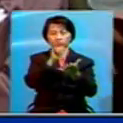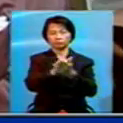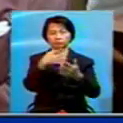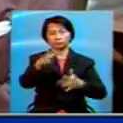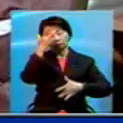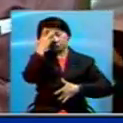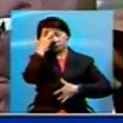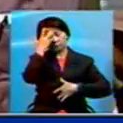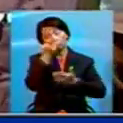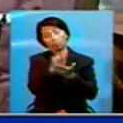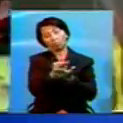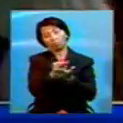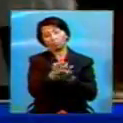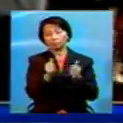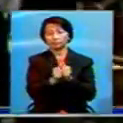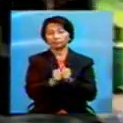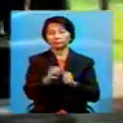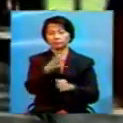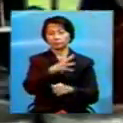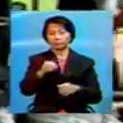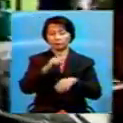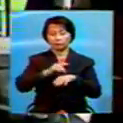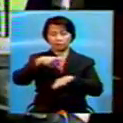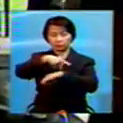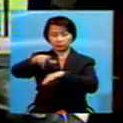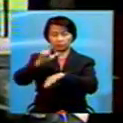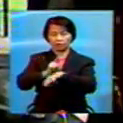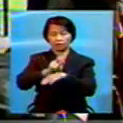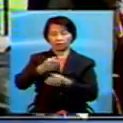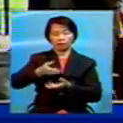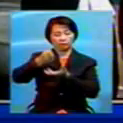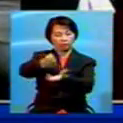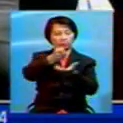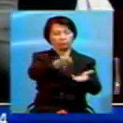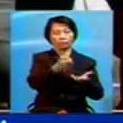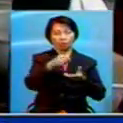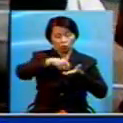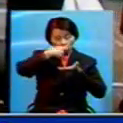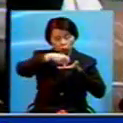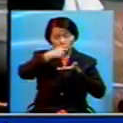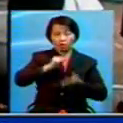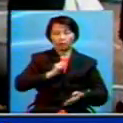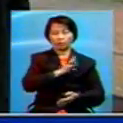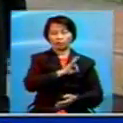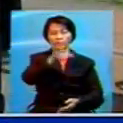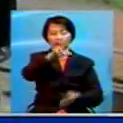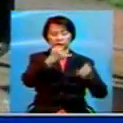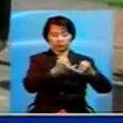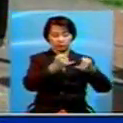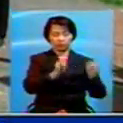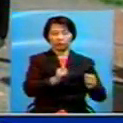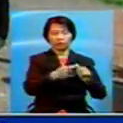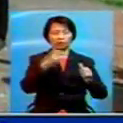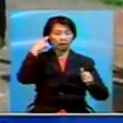yang sakit terlantar manakala di pulau Langkawi agihan bubu lambuk kali ini melibatkan kakitangan tiga jabatan